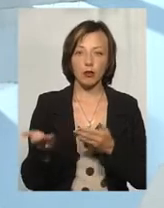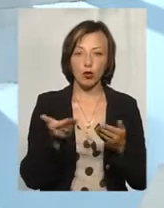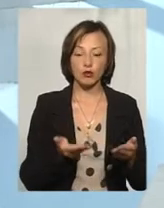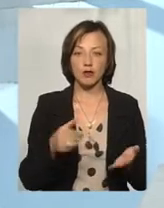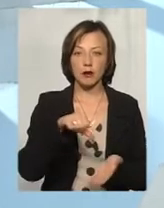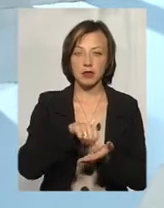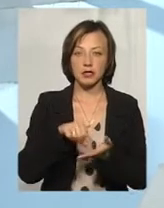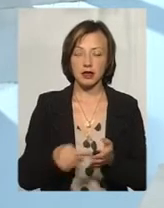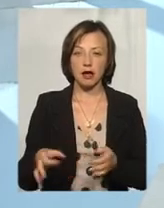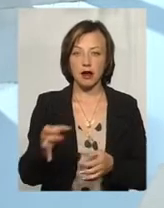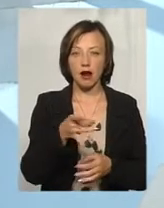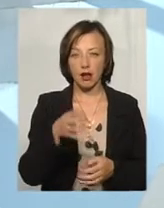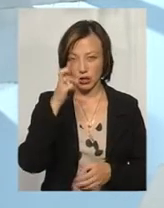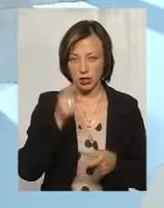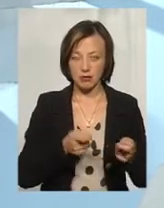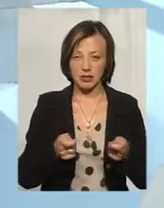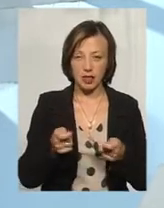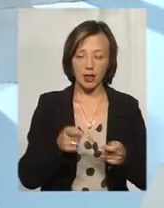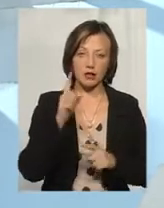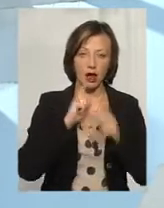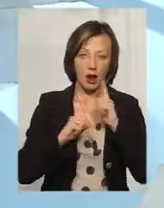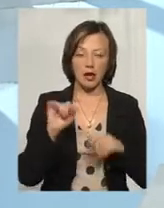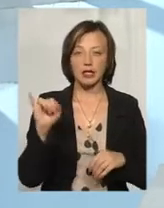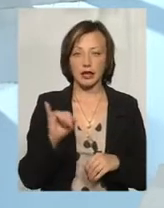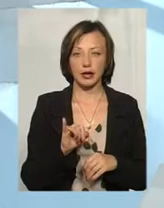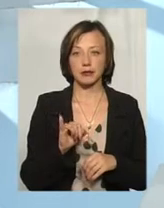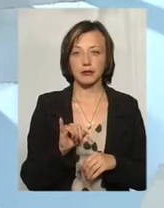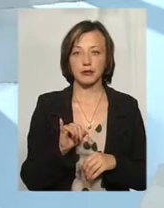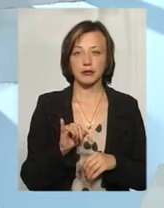представників райдержадміністрації районних рад. І